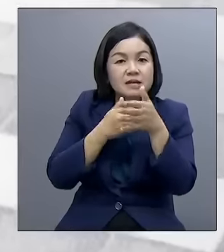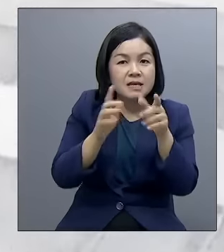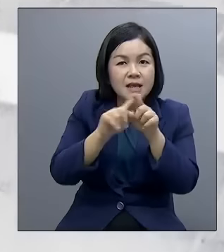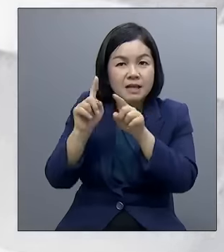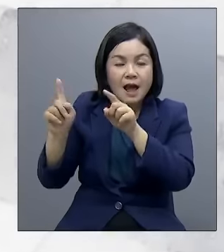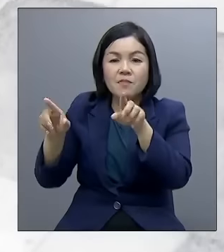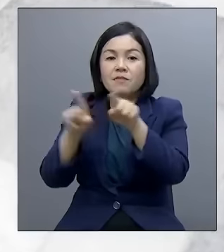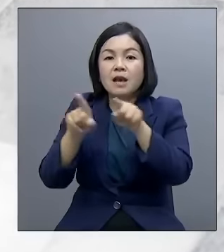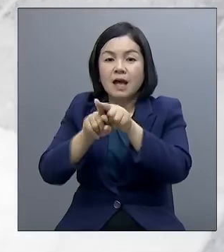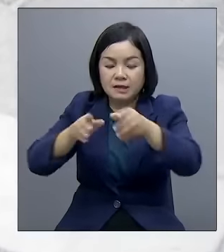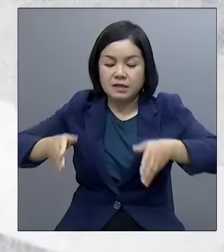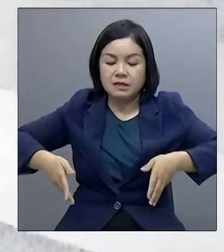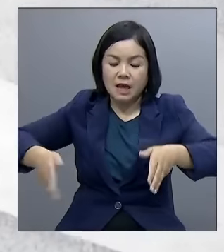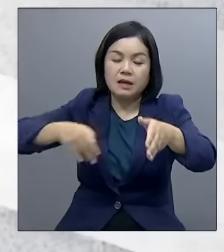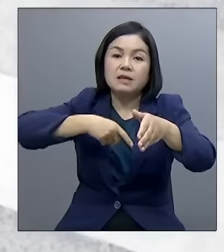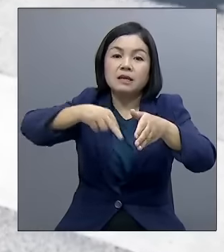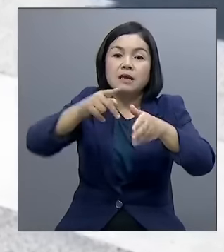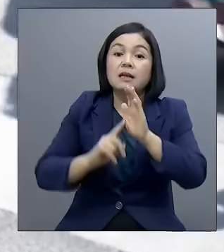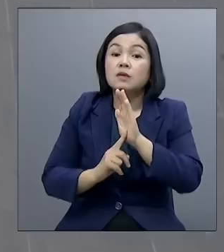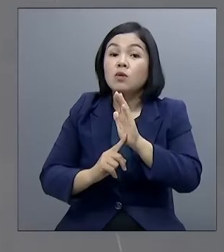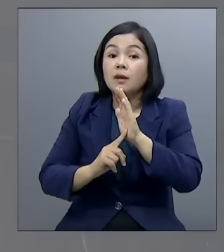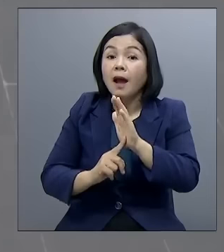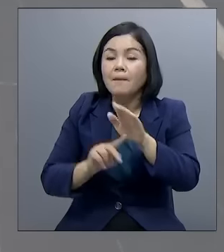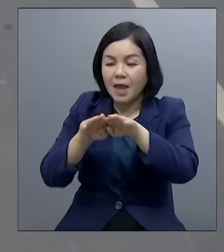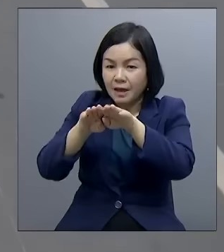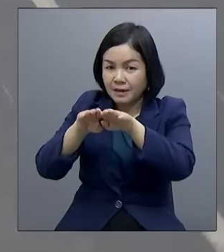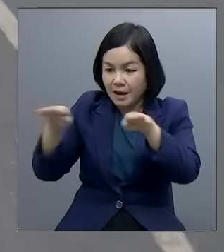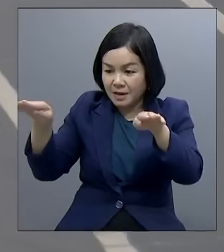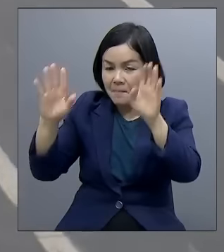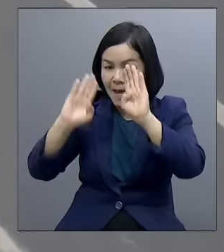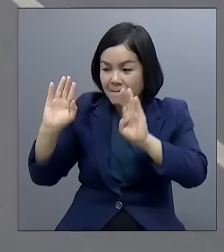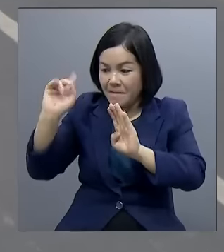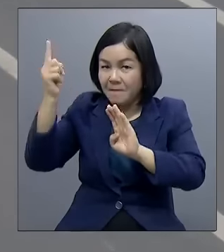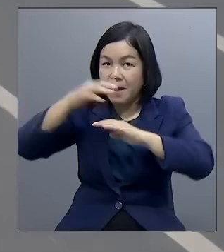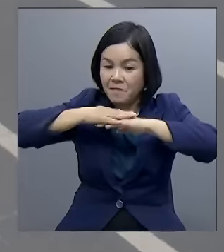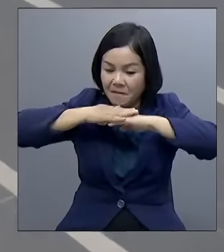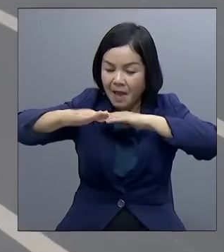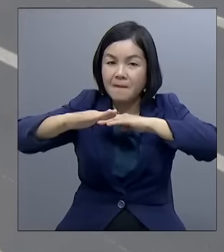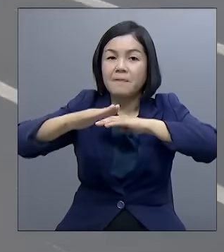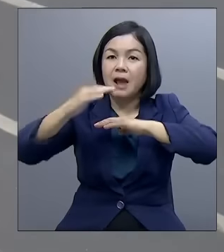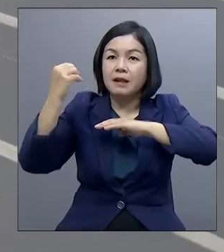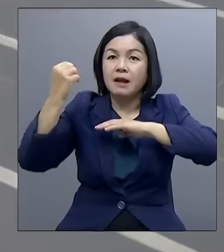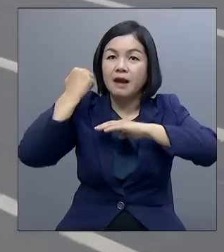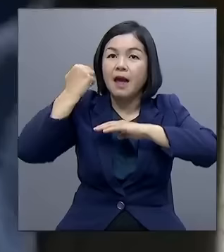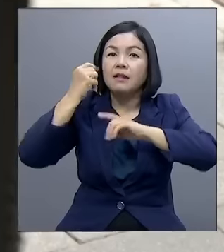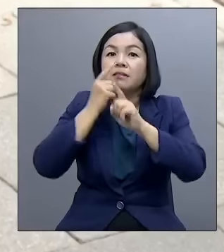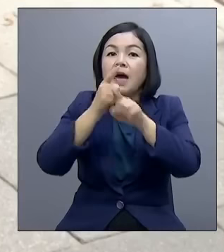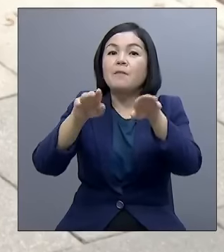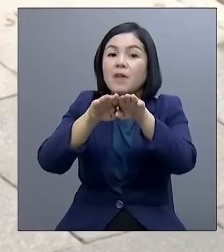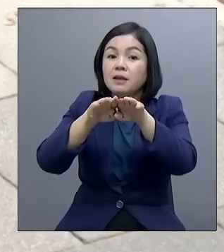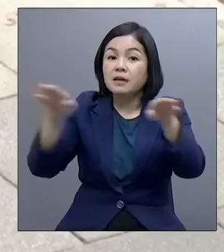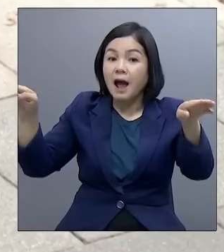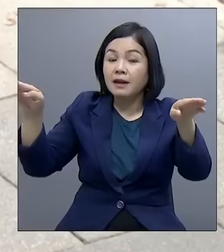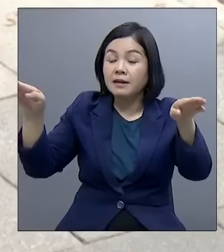านี้ก็ถือว่าเป็นเส้นทางนำร่องในการใช้มาตรฐานทางเท้าใหม่ที่จะมีความมั่นคงแข็งแรงตามมาตรฐาน